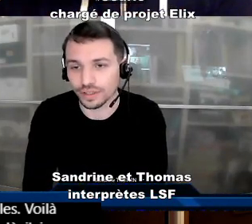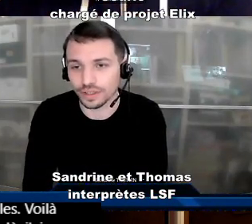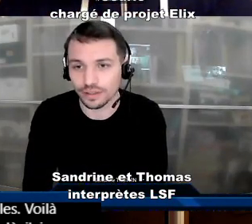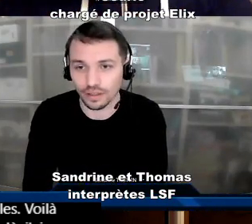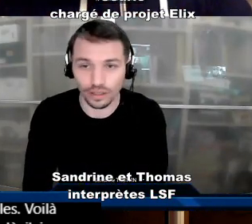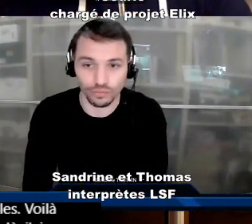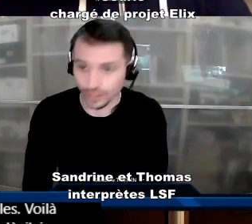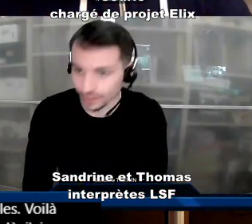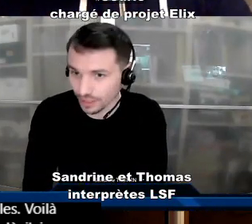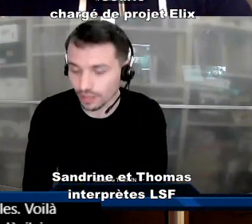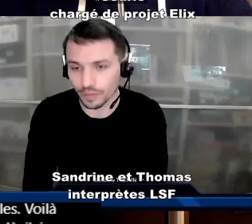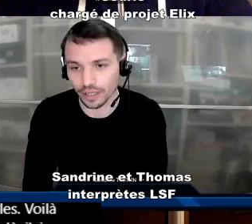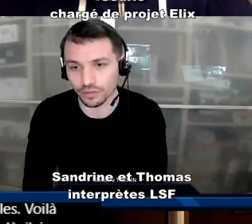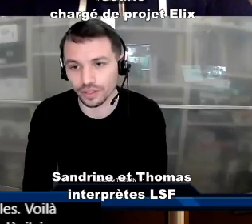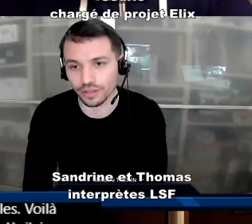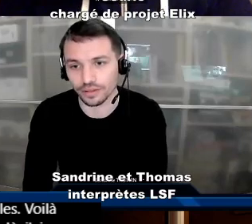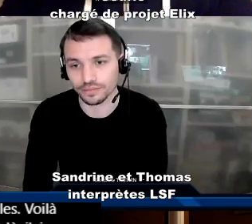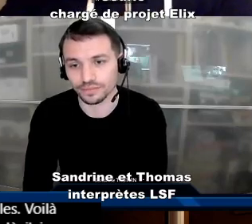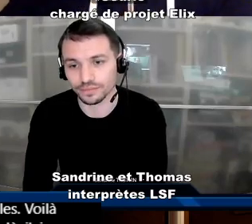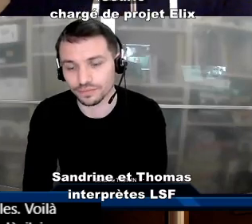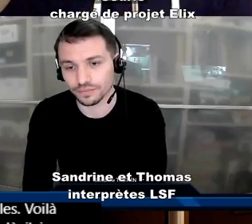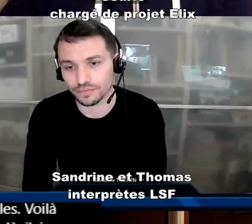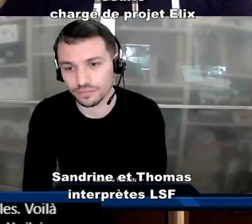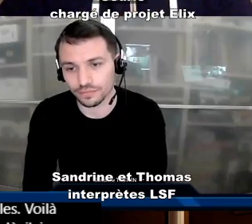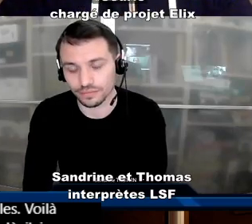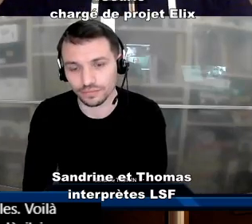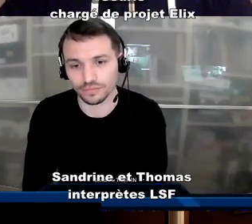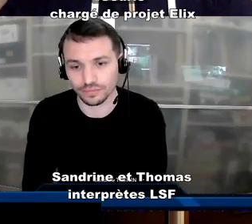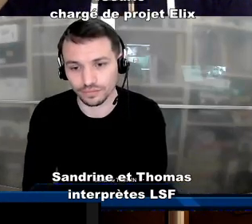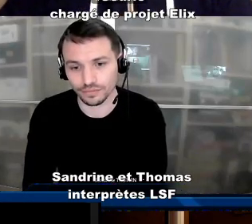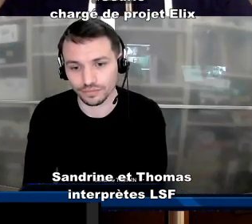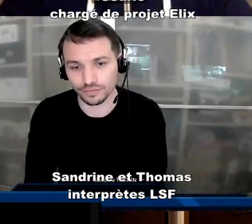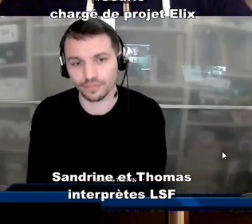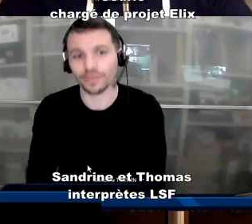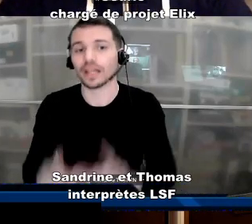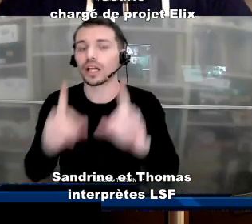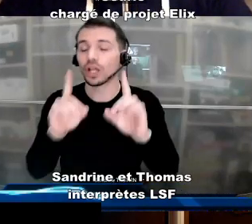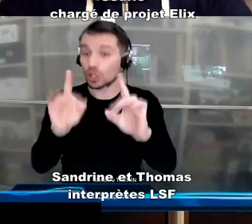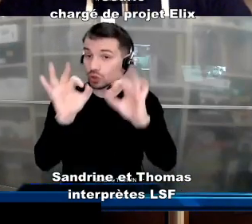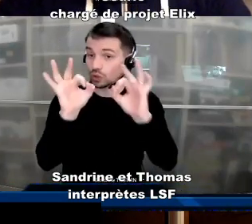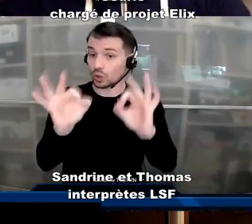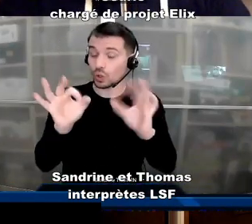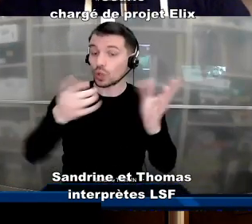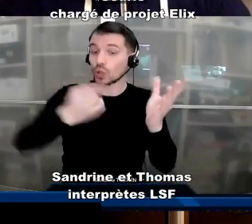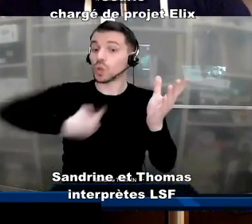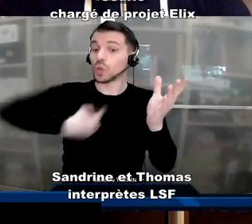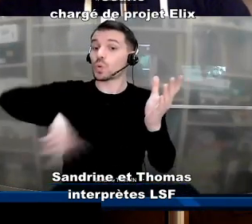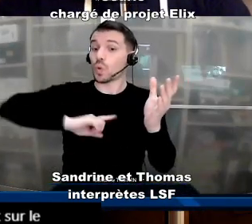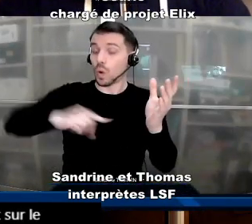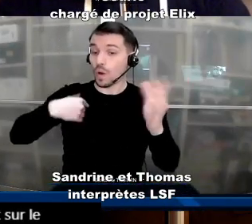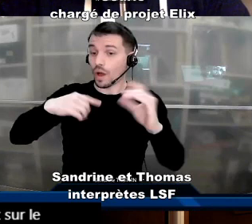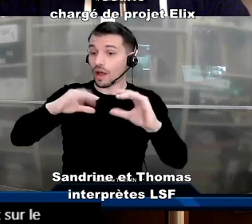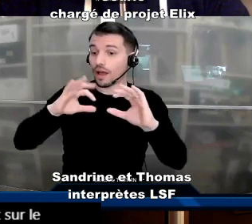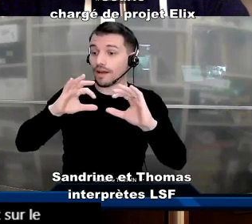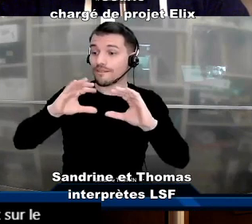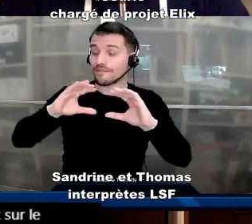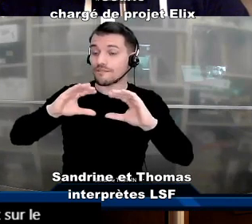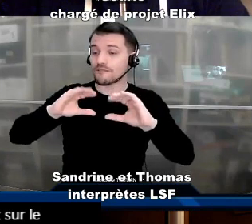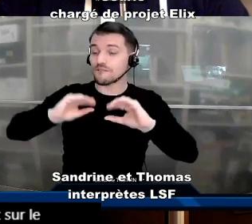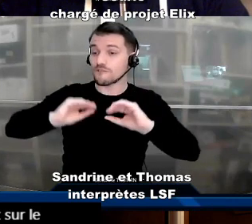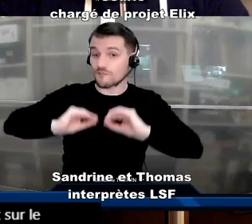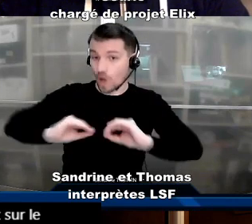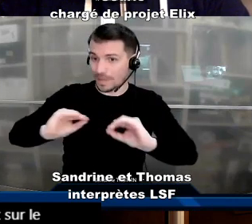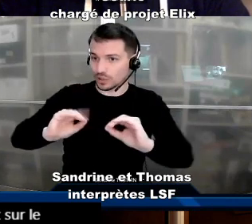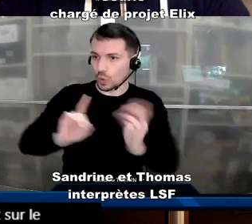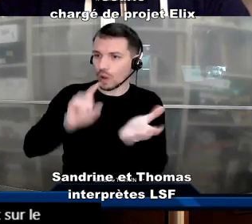planning sur le site et vous inscrire par la suite. Alors après, effectivement, nous, nos formations, elles se font